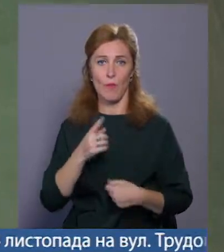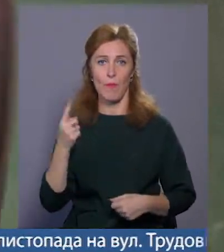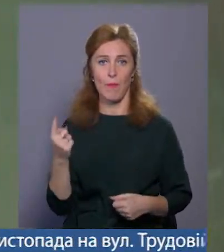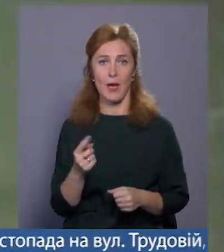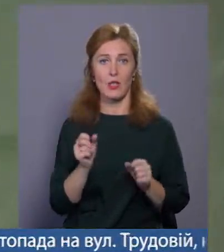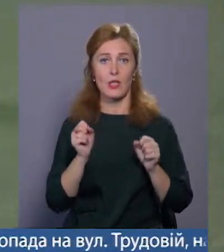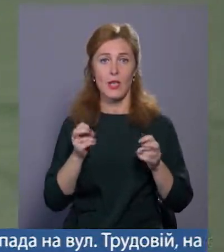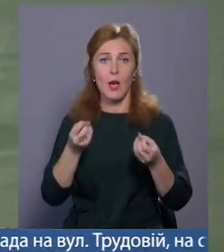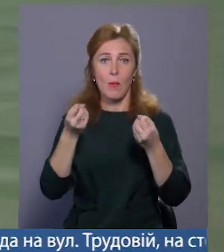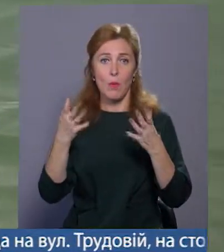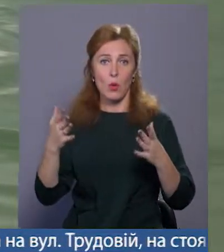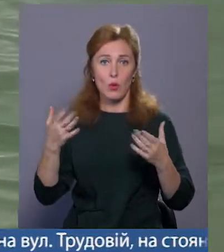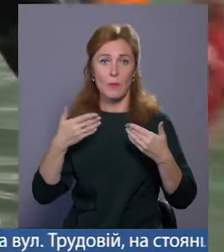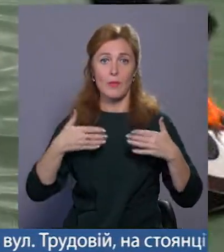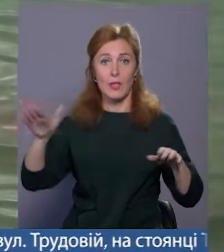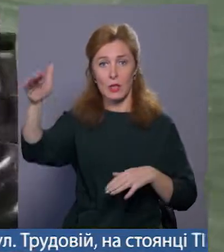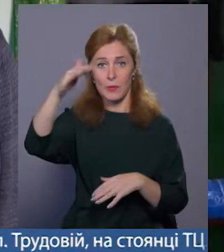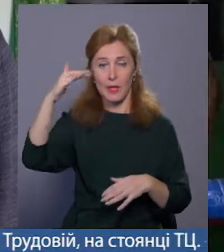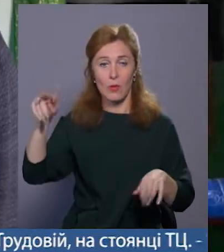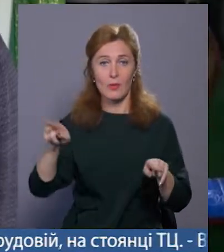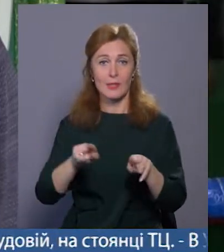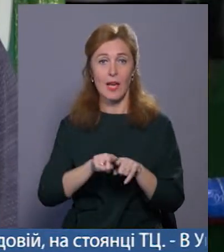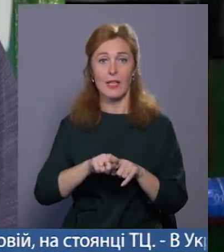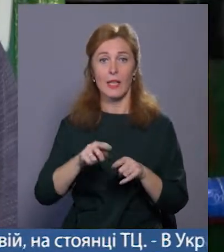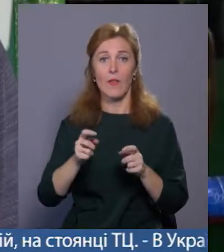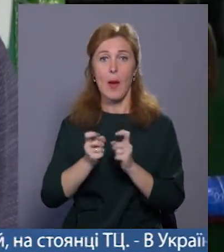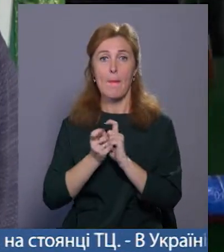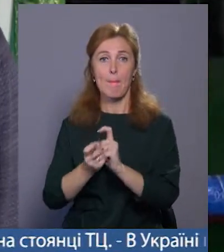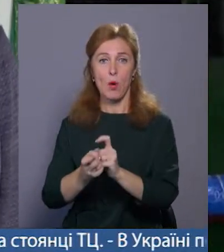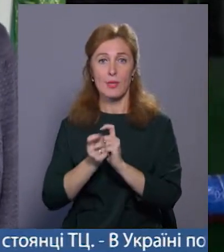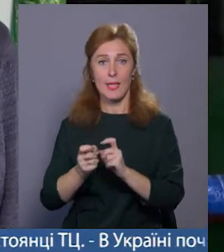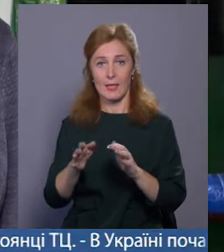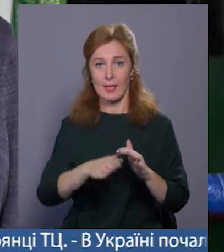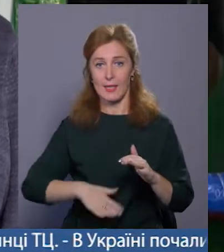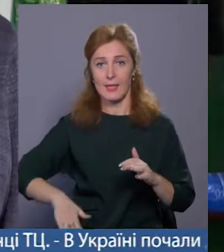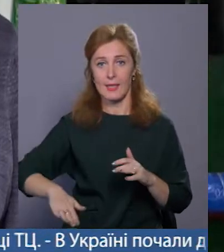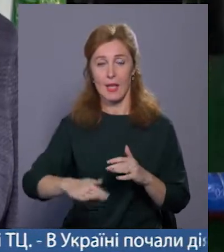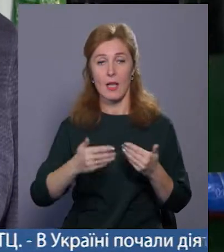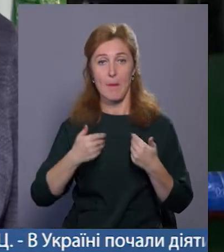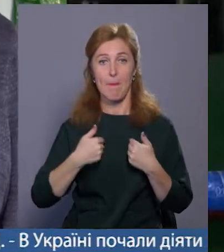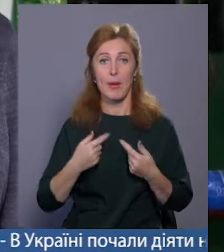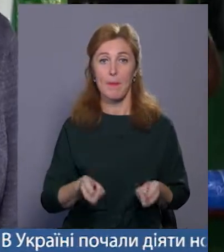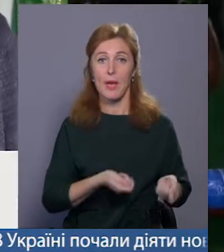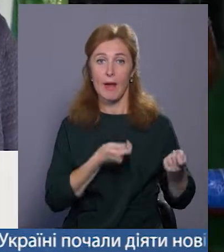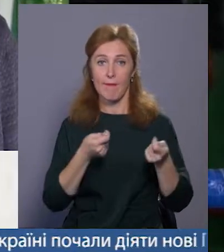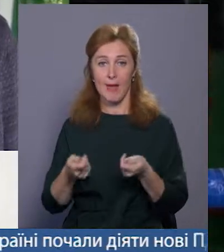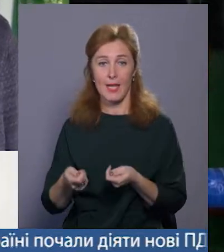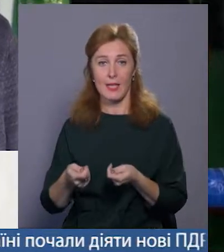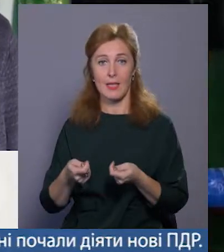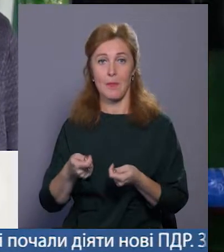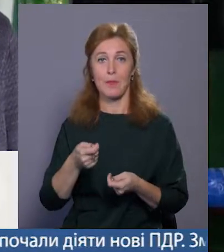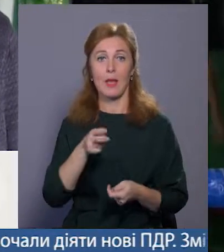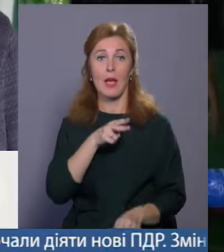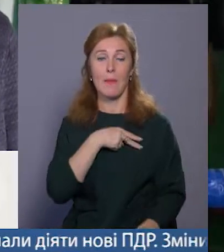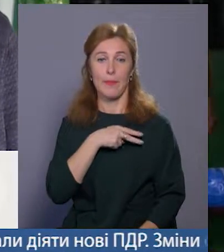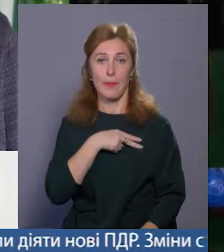на стадіоні, так і у боксерській залі. Ми привезли бронзову нагороду, яка могла